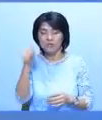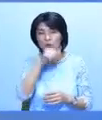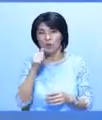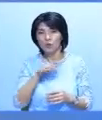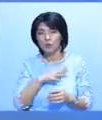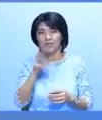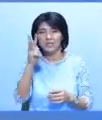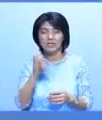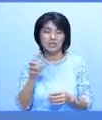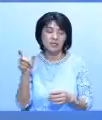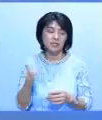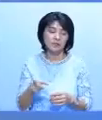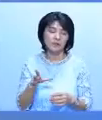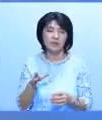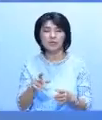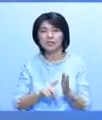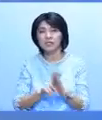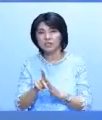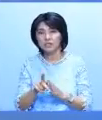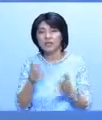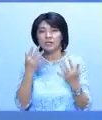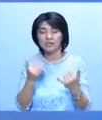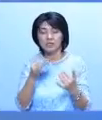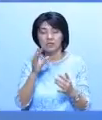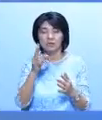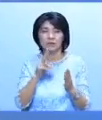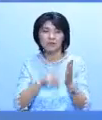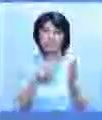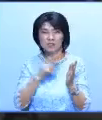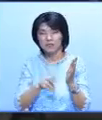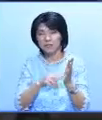жарықтандыру керек болса, қазірдің өзінде 280-нің көз ашылды.